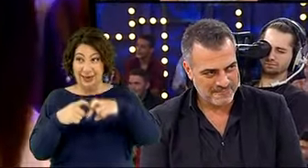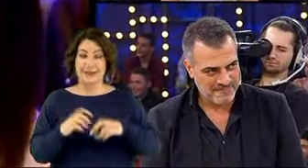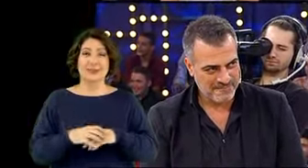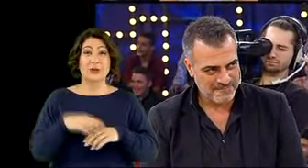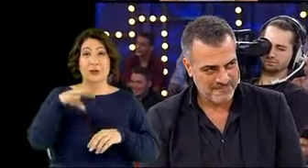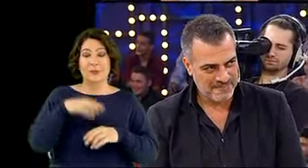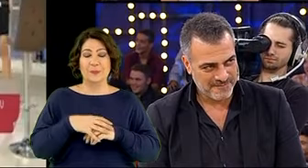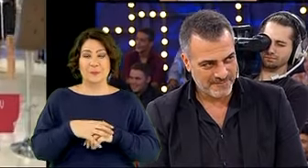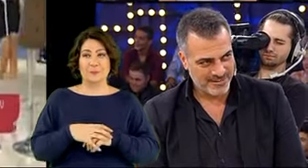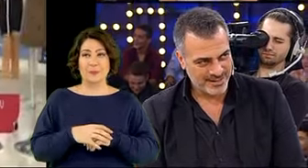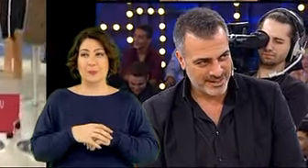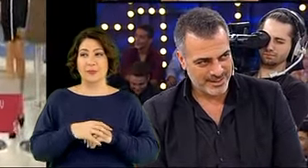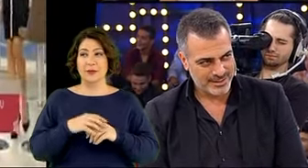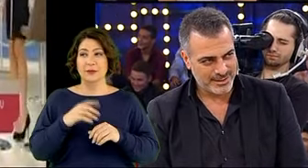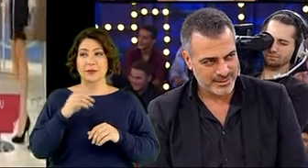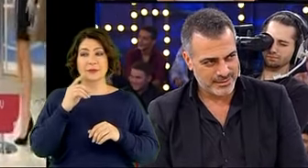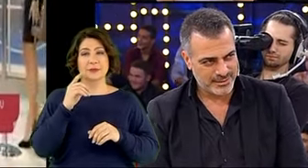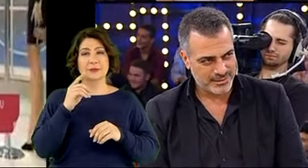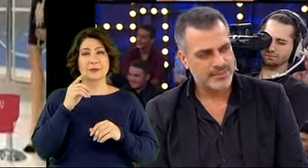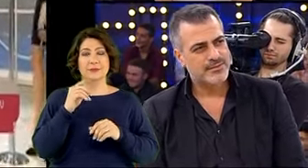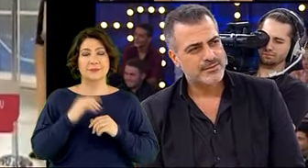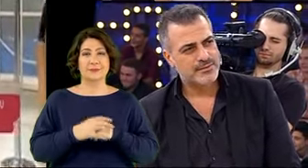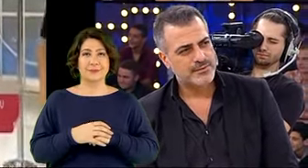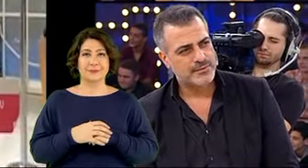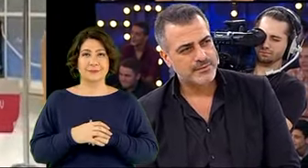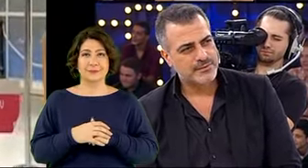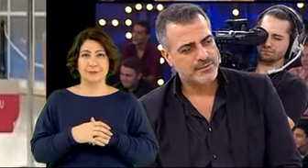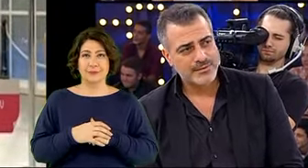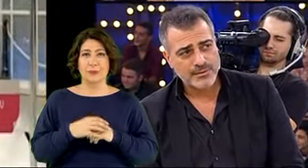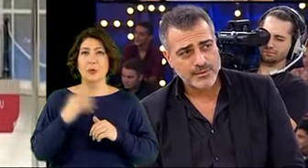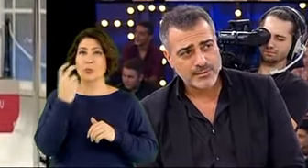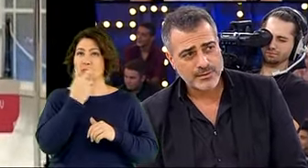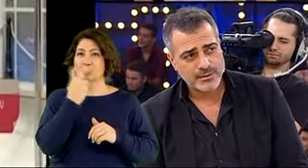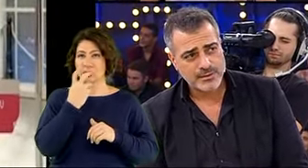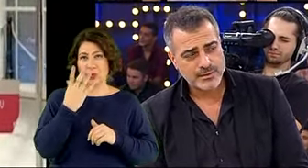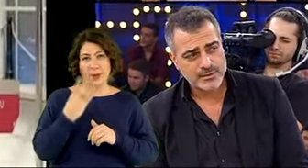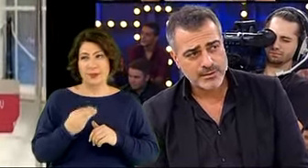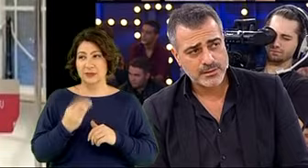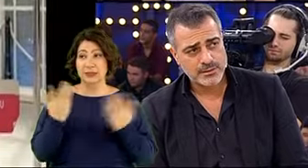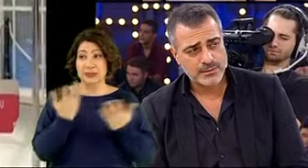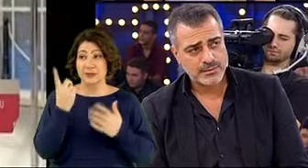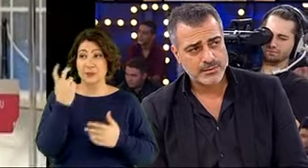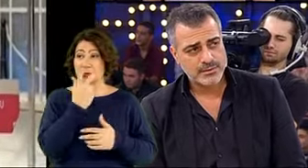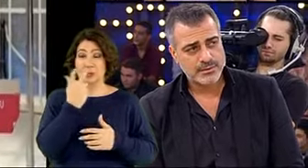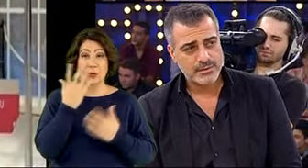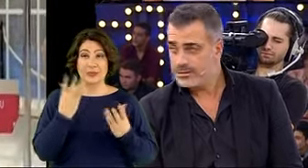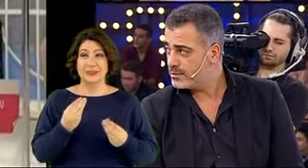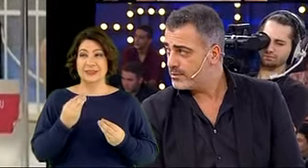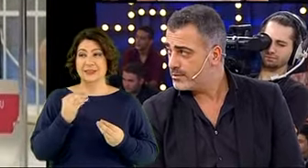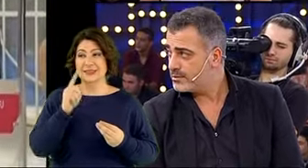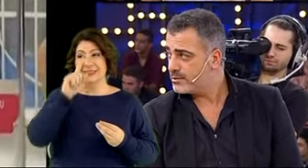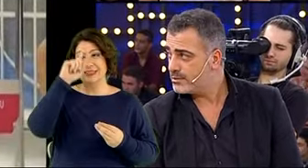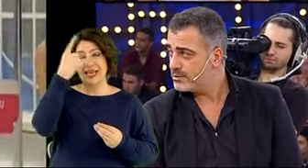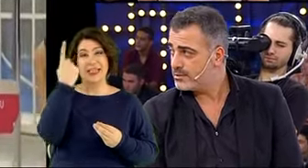Top rak. Müzik alabilirim. Ne? Müzik alabilirim. Ama nasıl bir müzik alacaksınız?